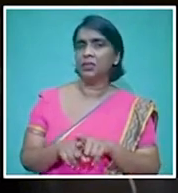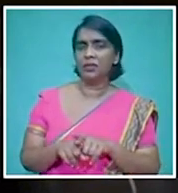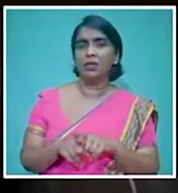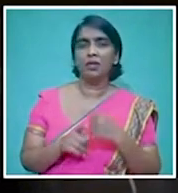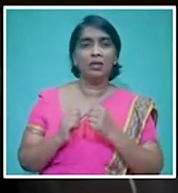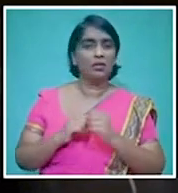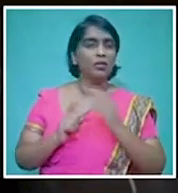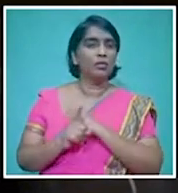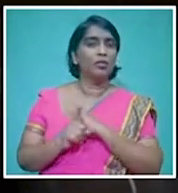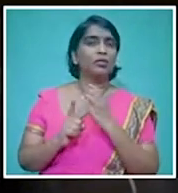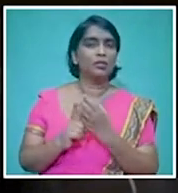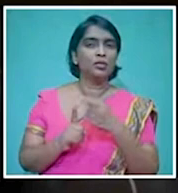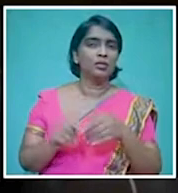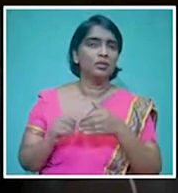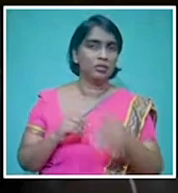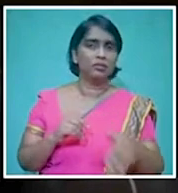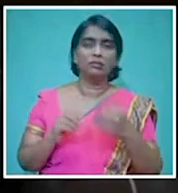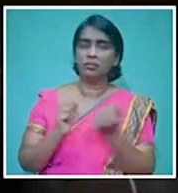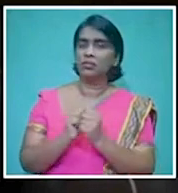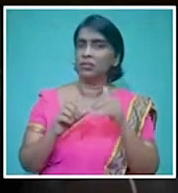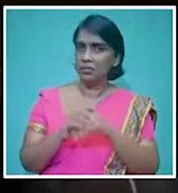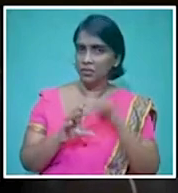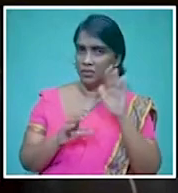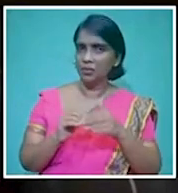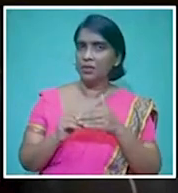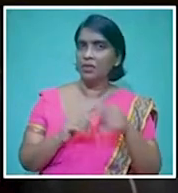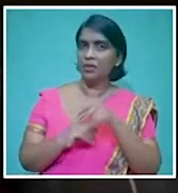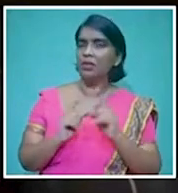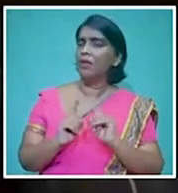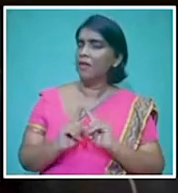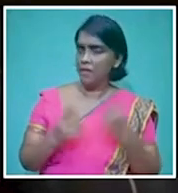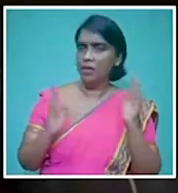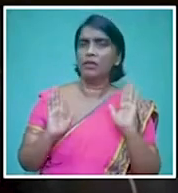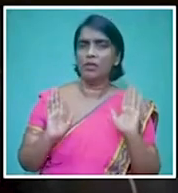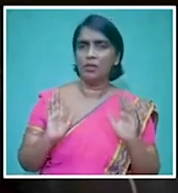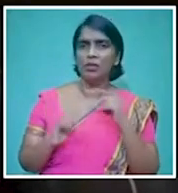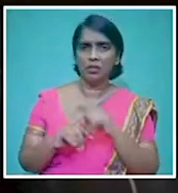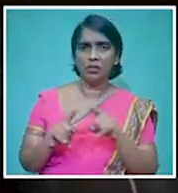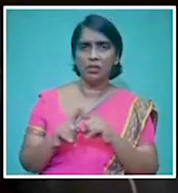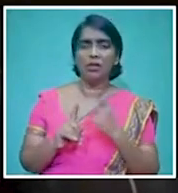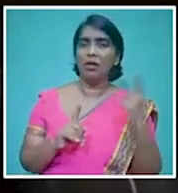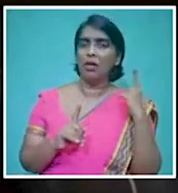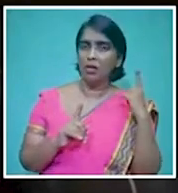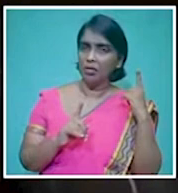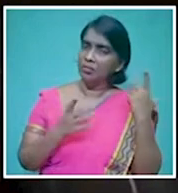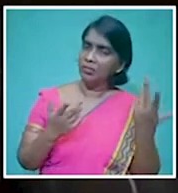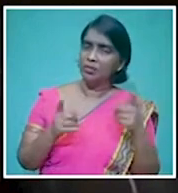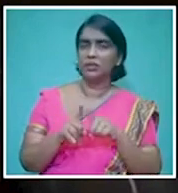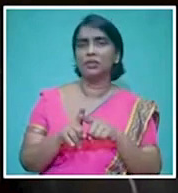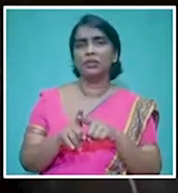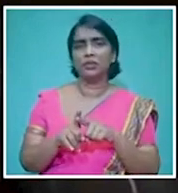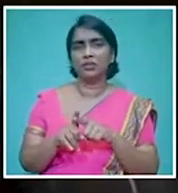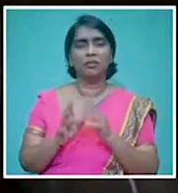පවත්වාගෙන යන සංස්කෘතියක් මේ වෙනකොට මේවා තුළ නිර්මාණය වෙමින් තියෙනවා. ඒවා වෙනස් විය යුතුයි. ඒවා ආරක්ෂක සේවයටත්